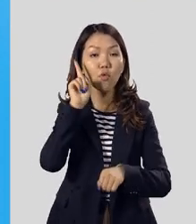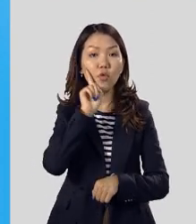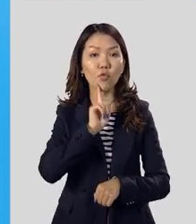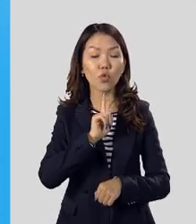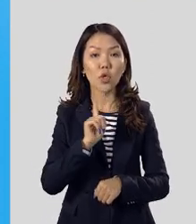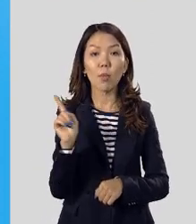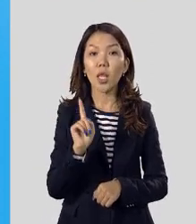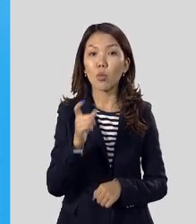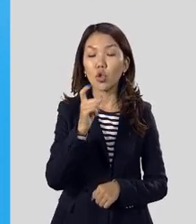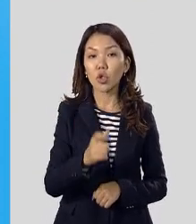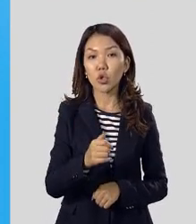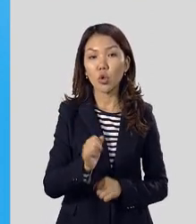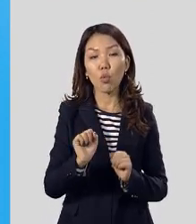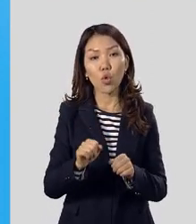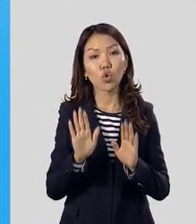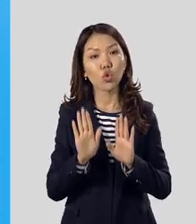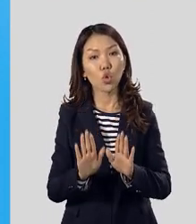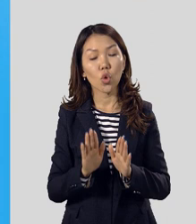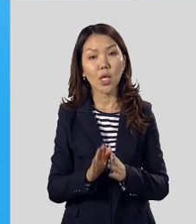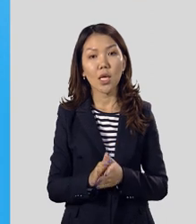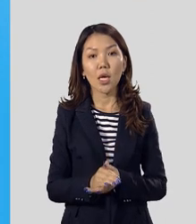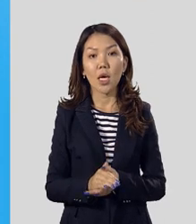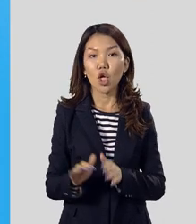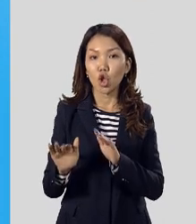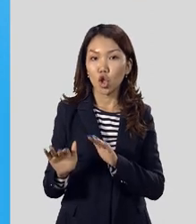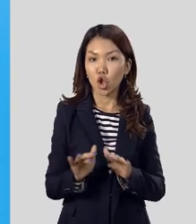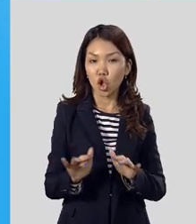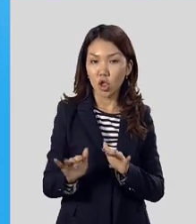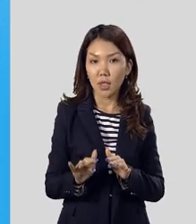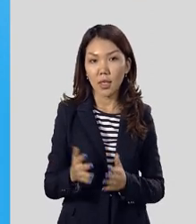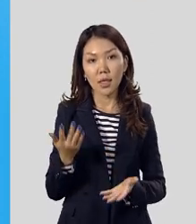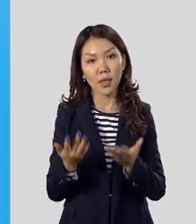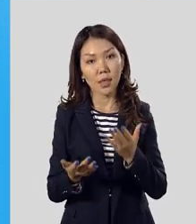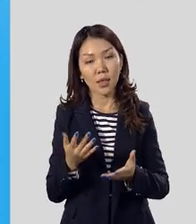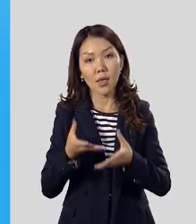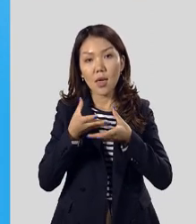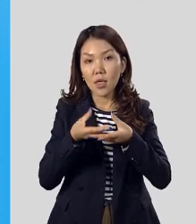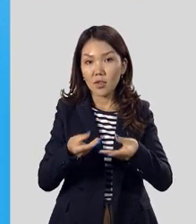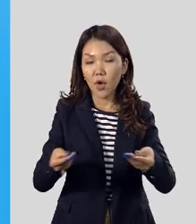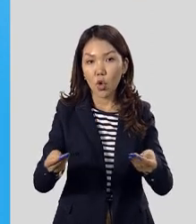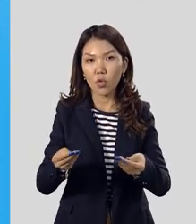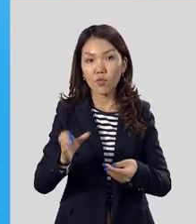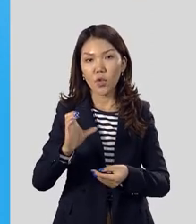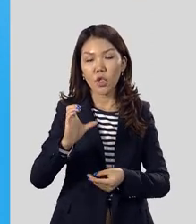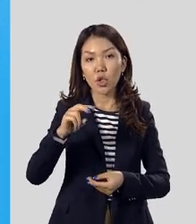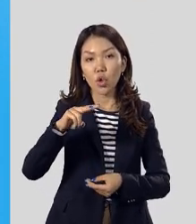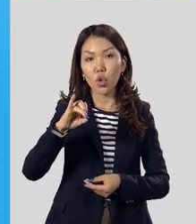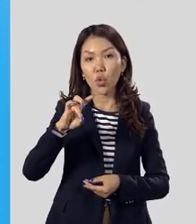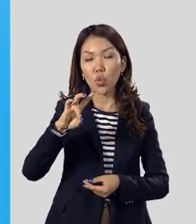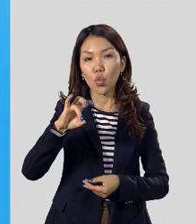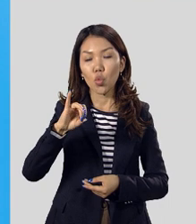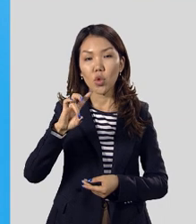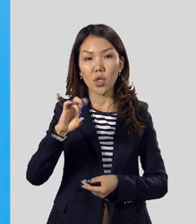может различать вкус только жидких или растворенных в слюне веществ. Во время